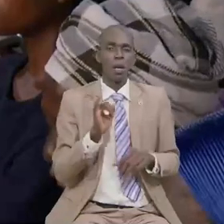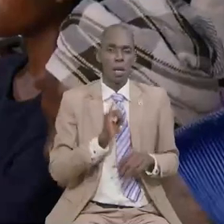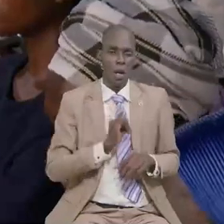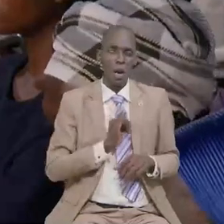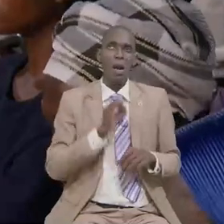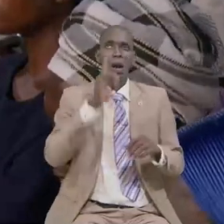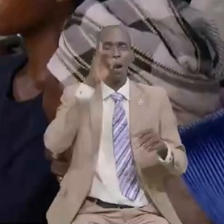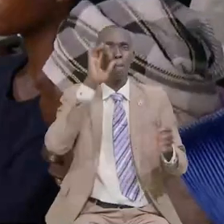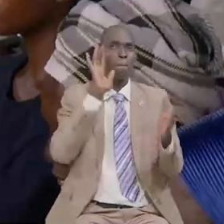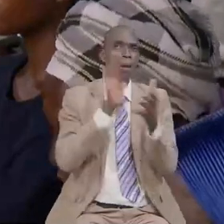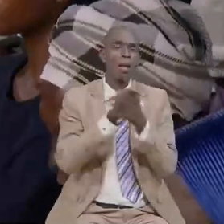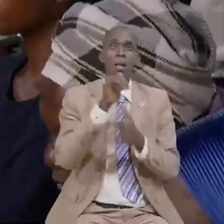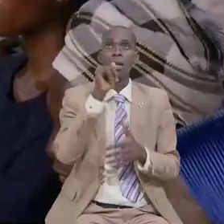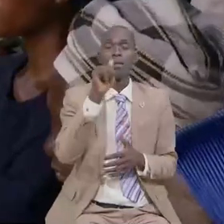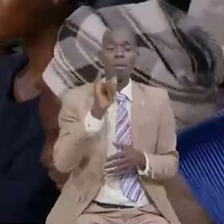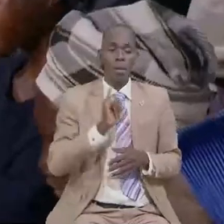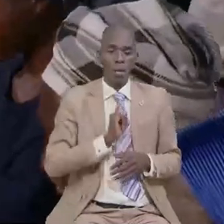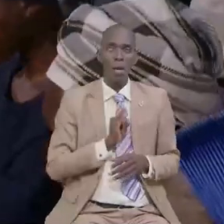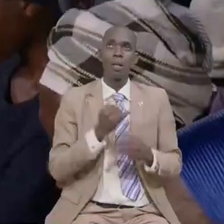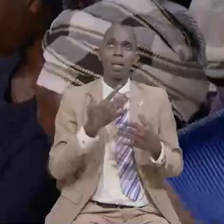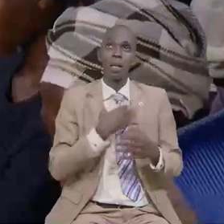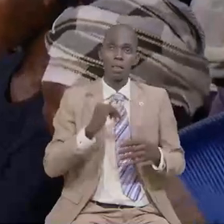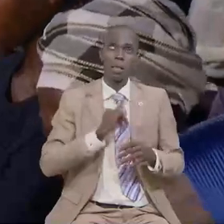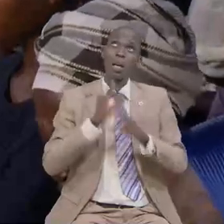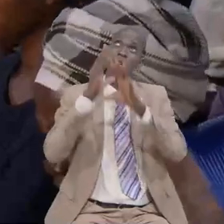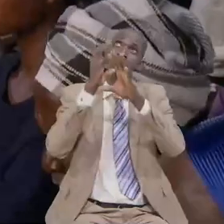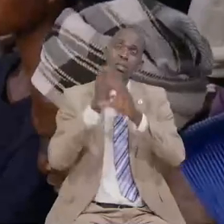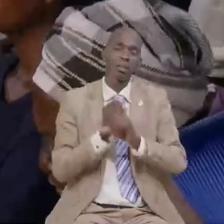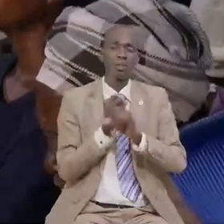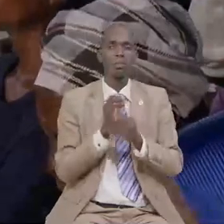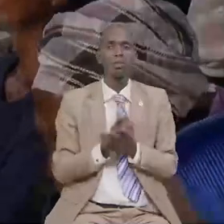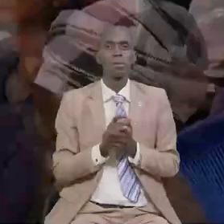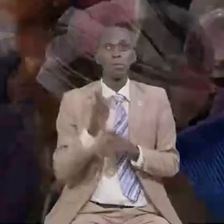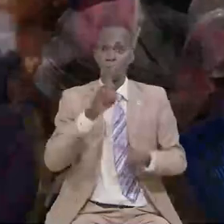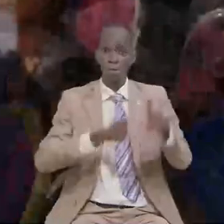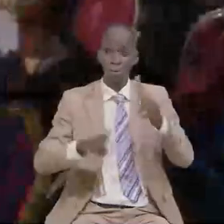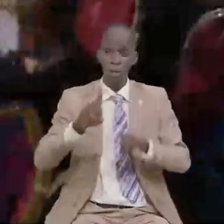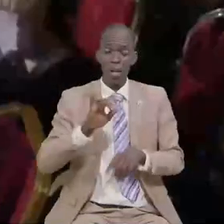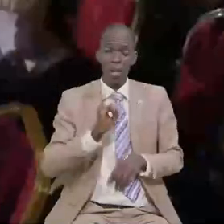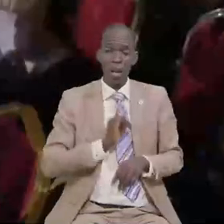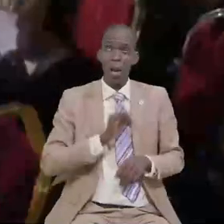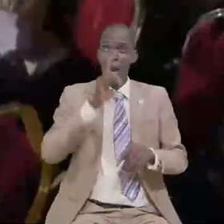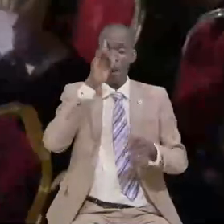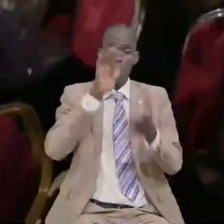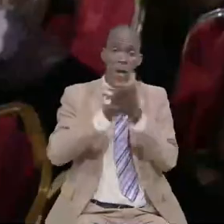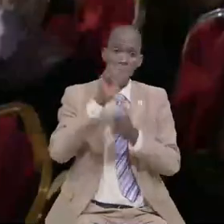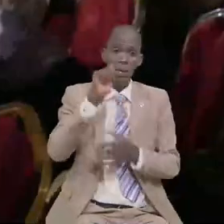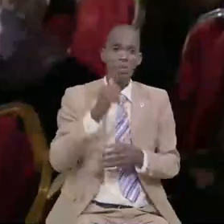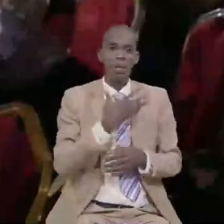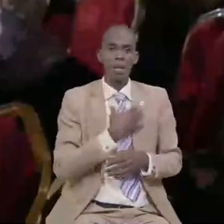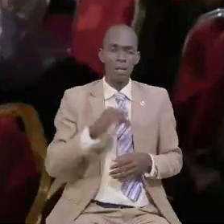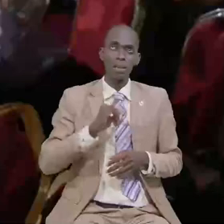Je crois et je reçois. Je crois et je